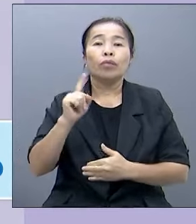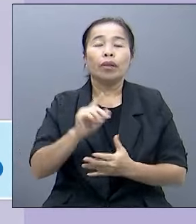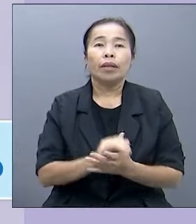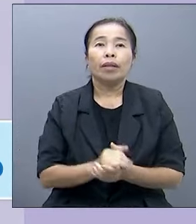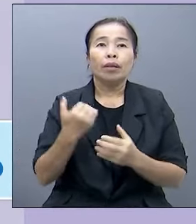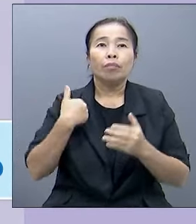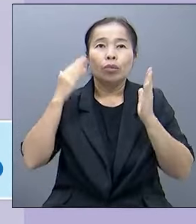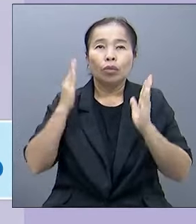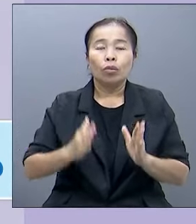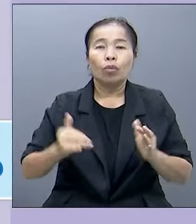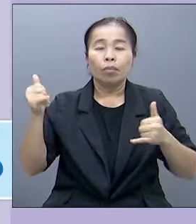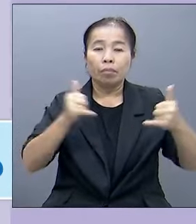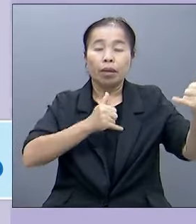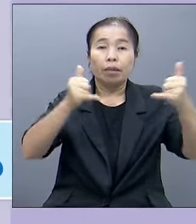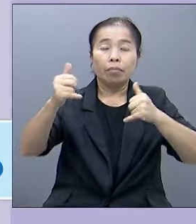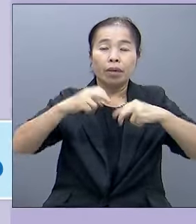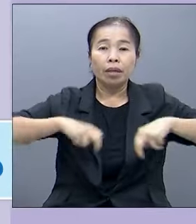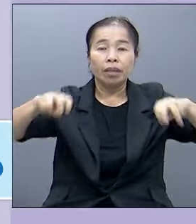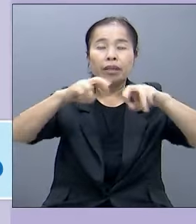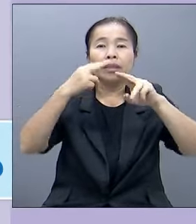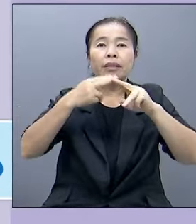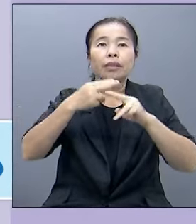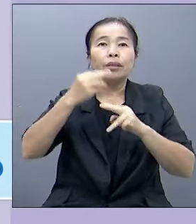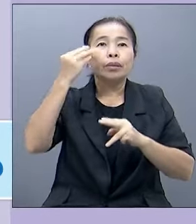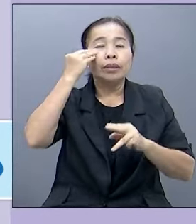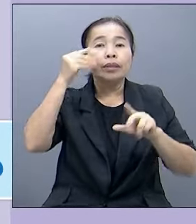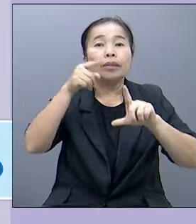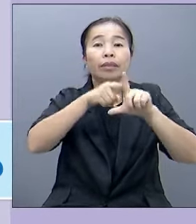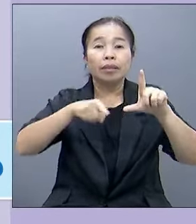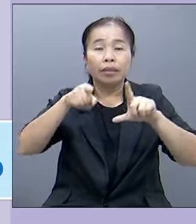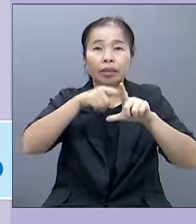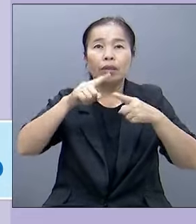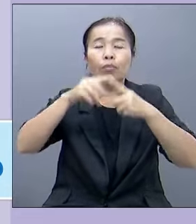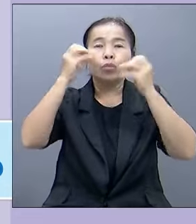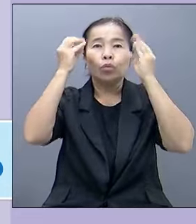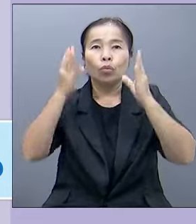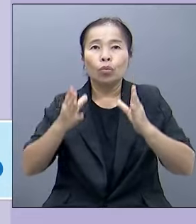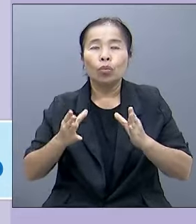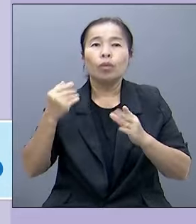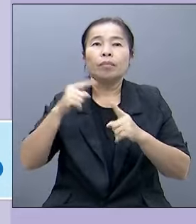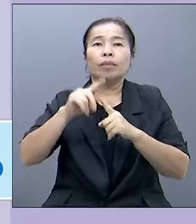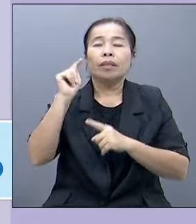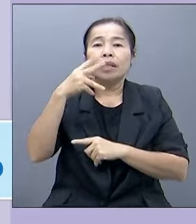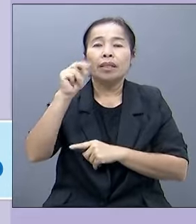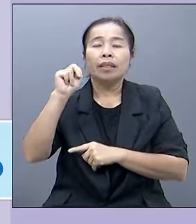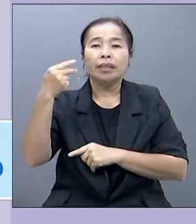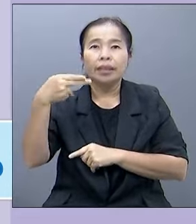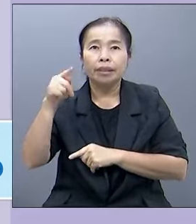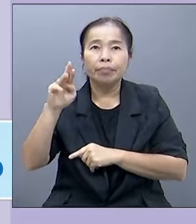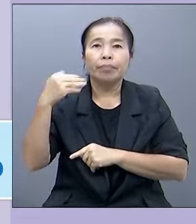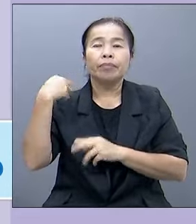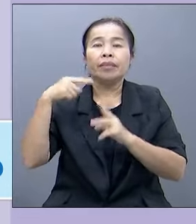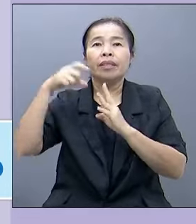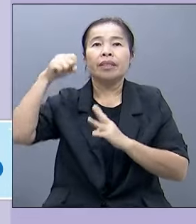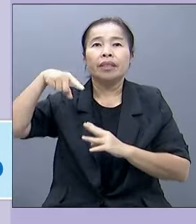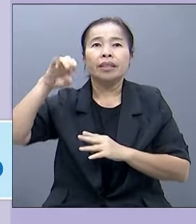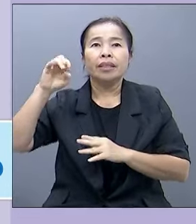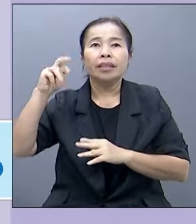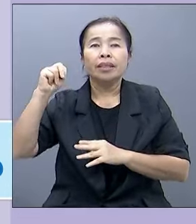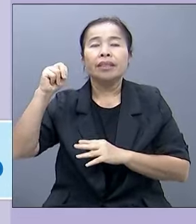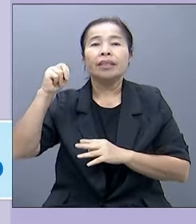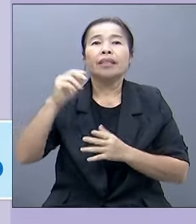เสวนาอย่างเช่นคุณพิธาลิ้มเจริญรัตน์ครูลูกกอล์ฟคณาทิพย์สุนทรรักค่ะคุณซินดี้สิรินยาบิชอปนะคะ